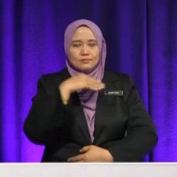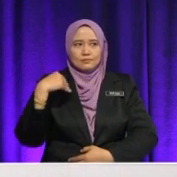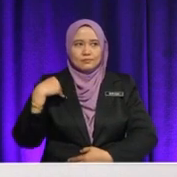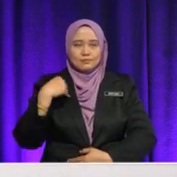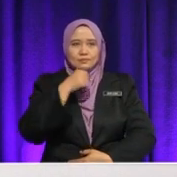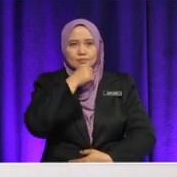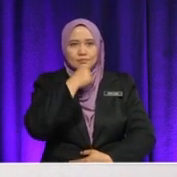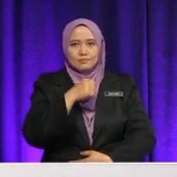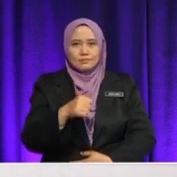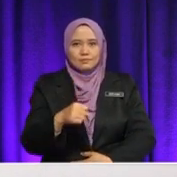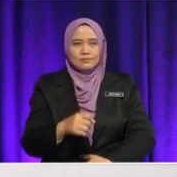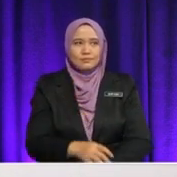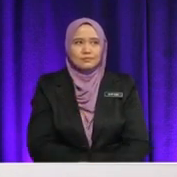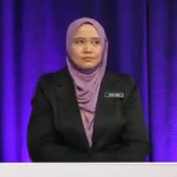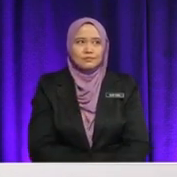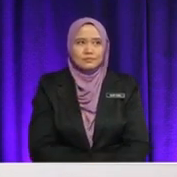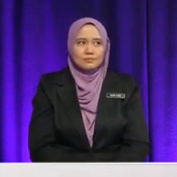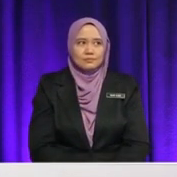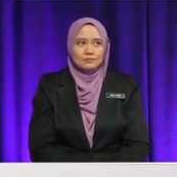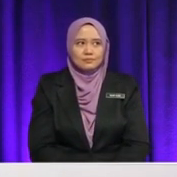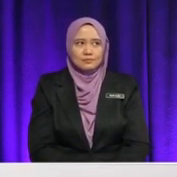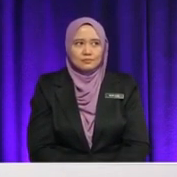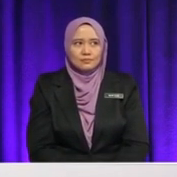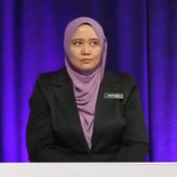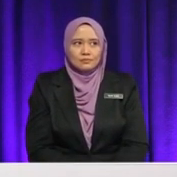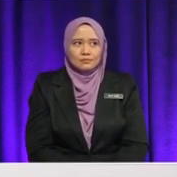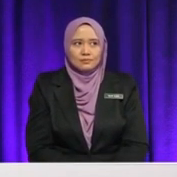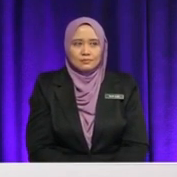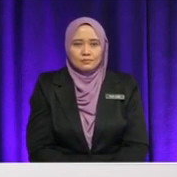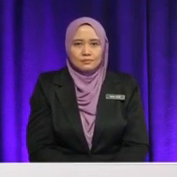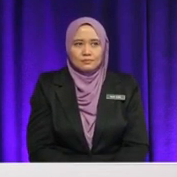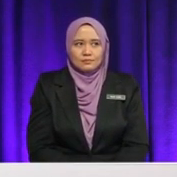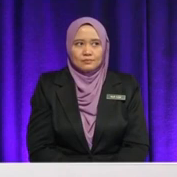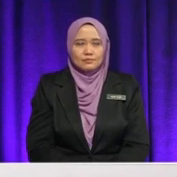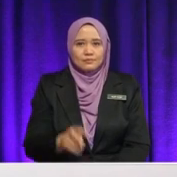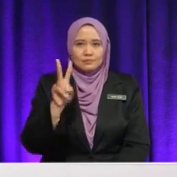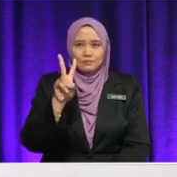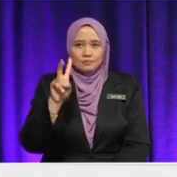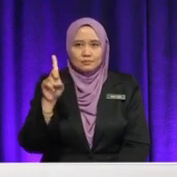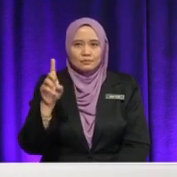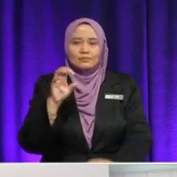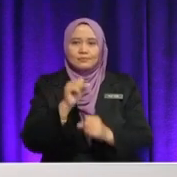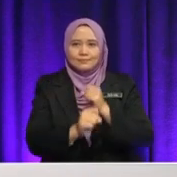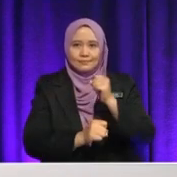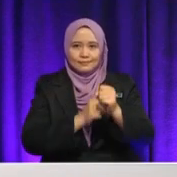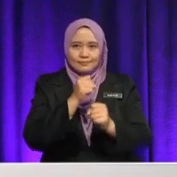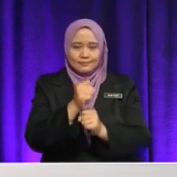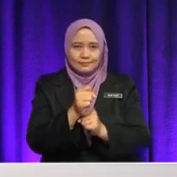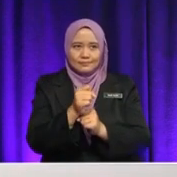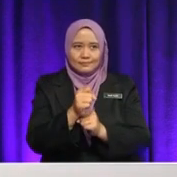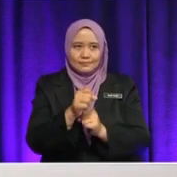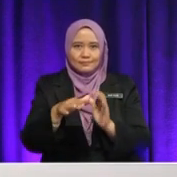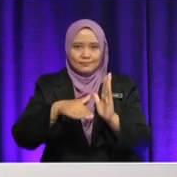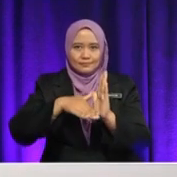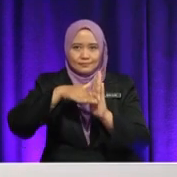24 tahun 2016 ini 24 tahun 21 tahun meski saya